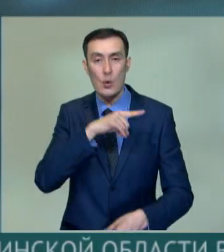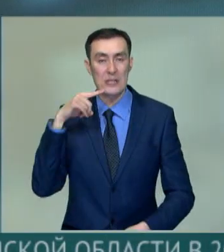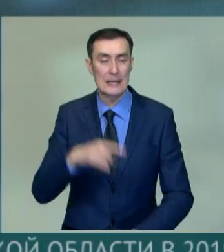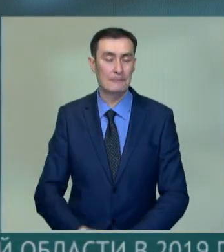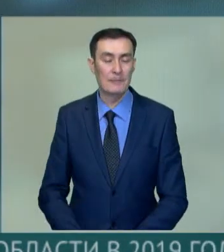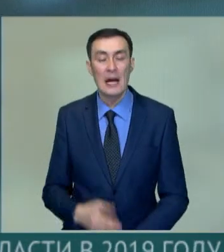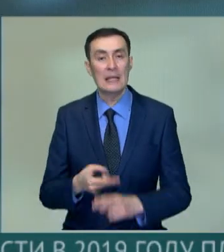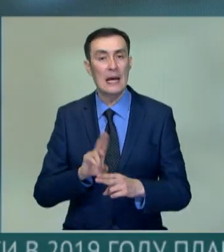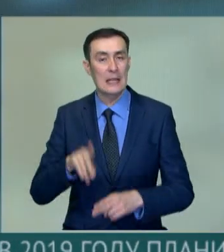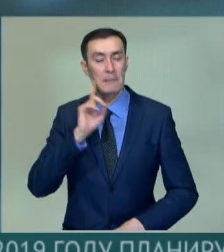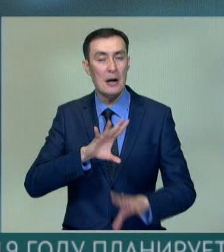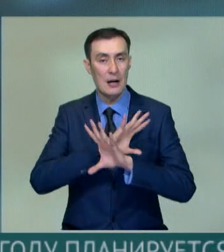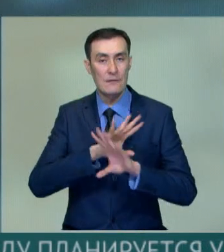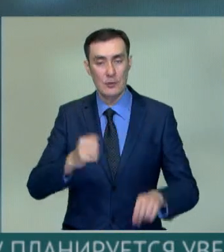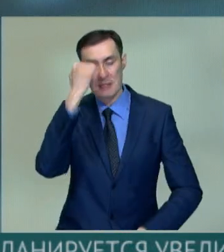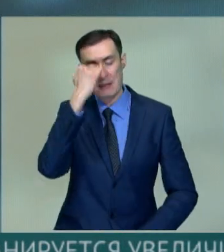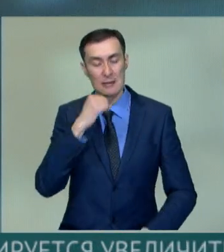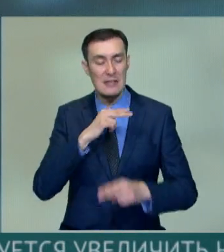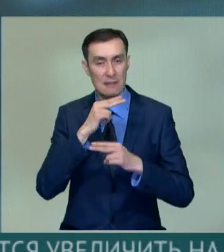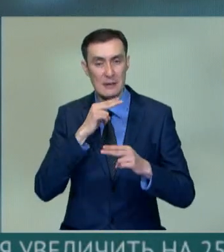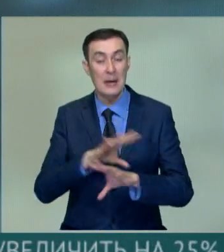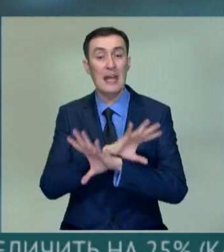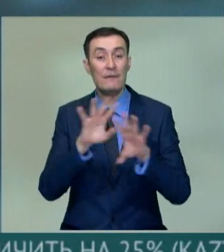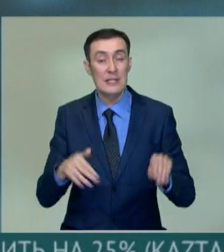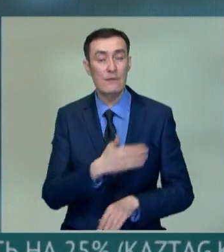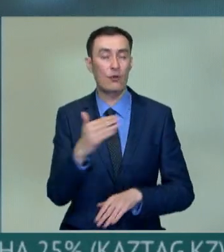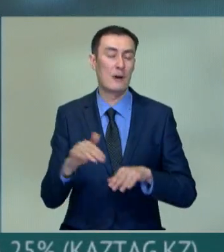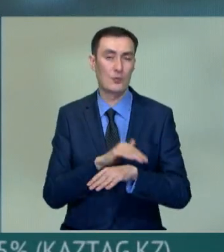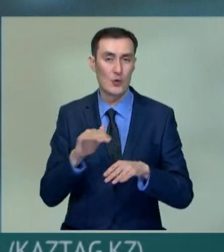Такова информационная картина к этому часу. Итоги дня мои коллеги подведут в